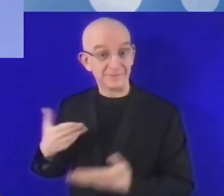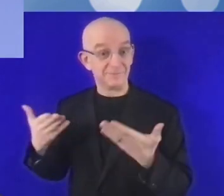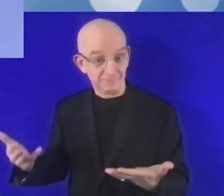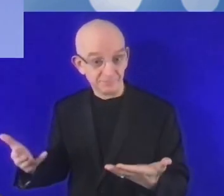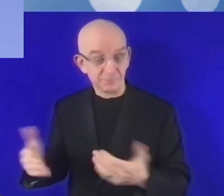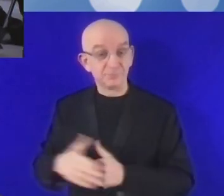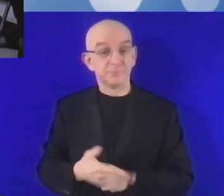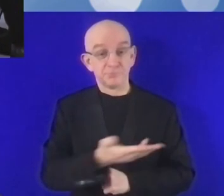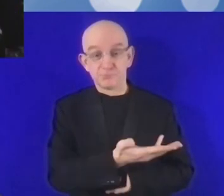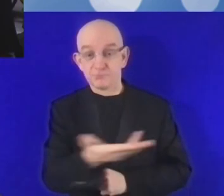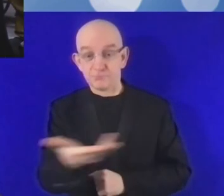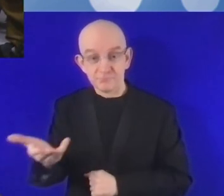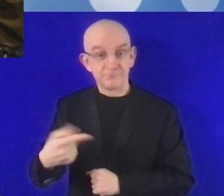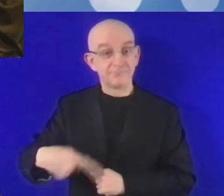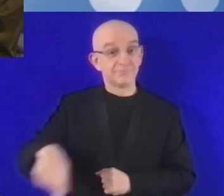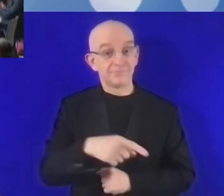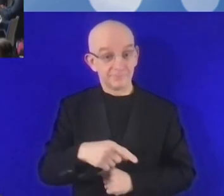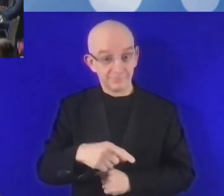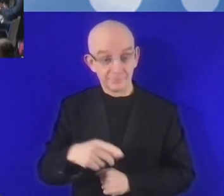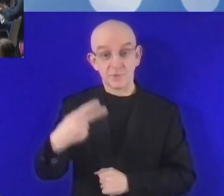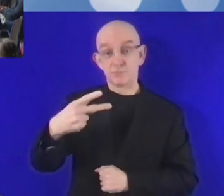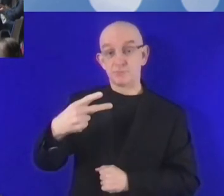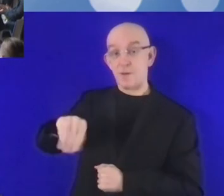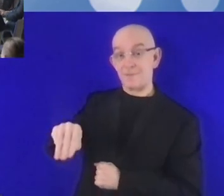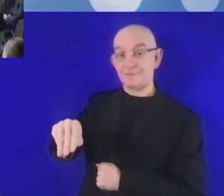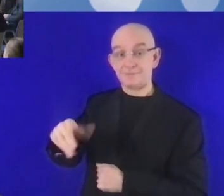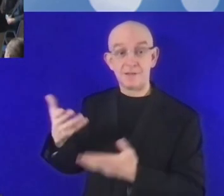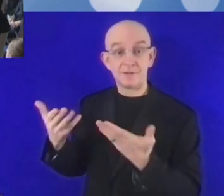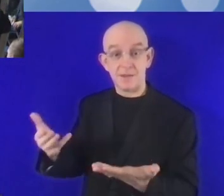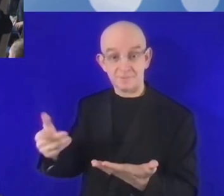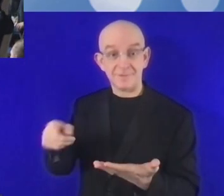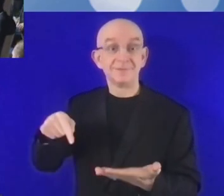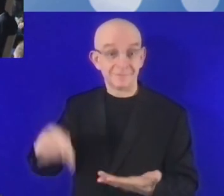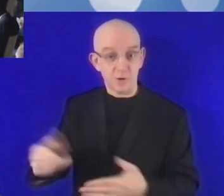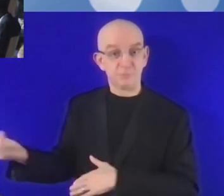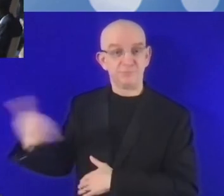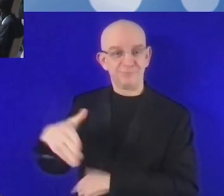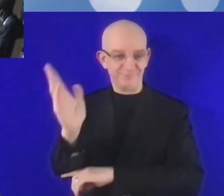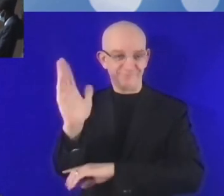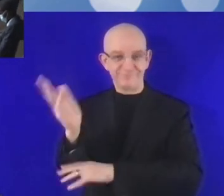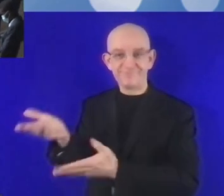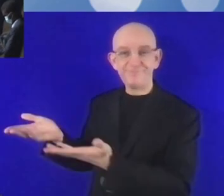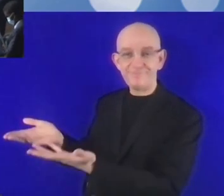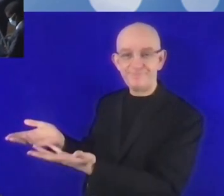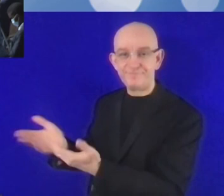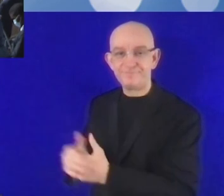辞。下面有请波兰共和国总理马祖维耶自己给大家致辞。